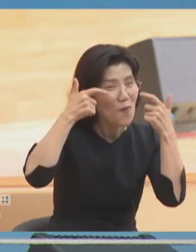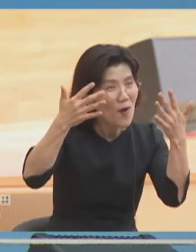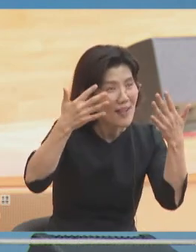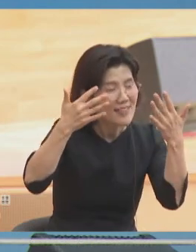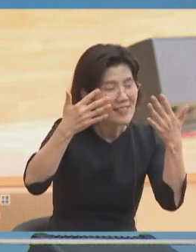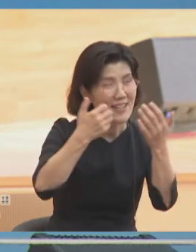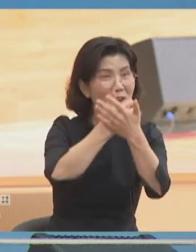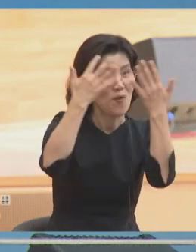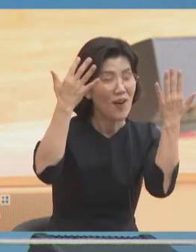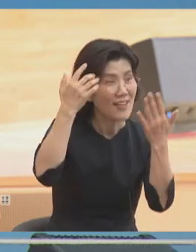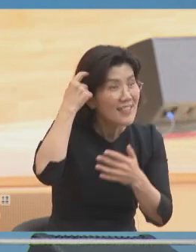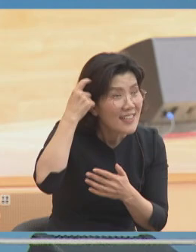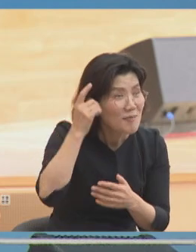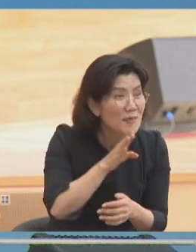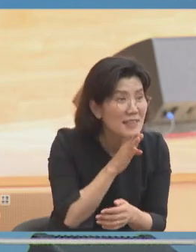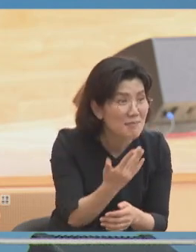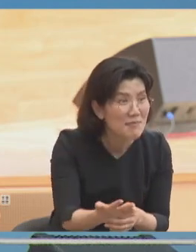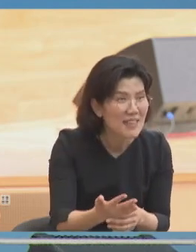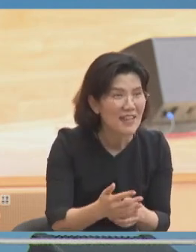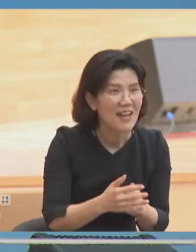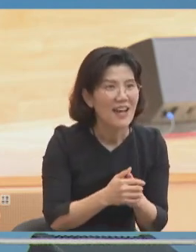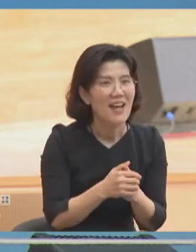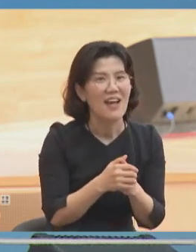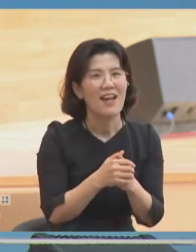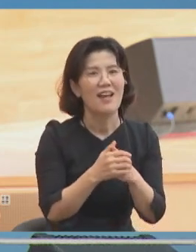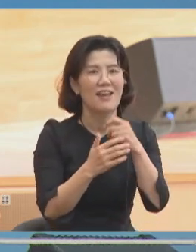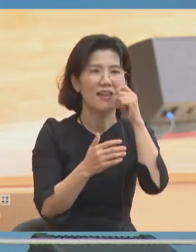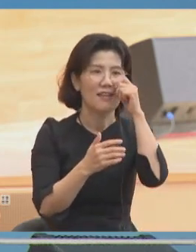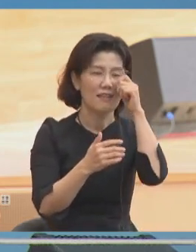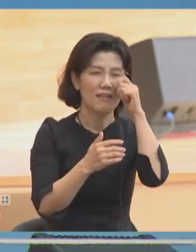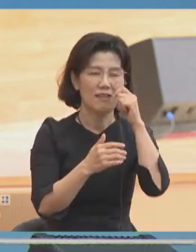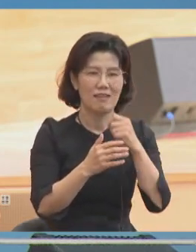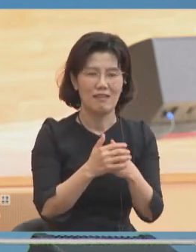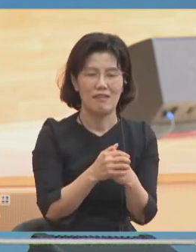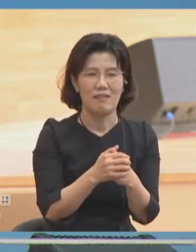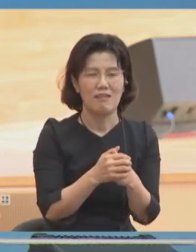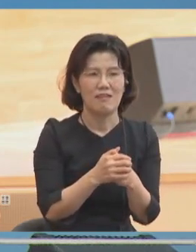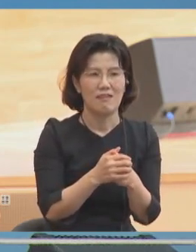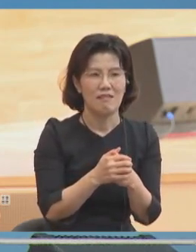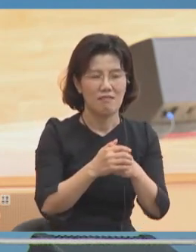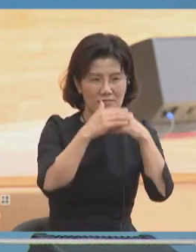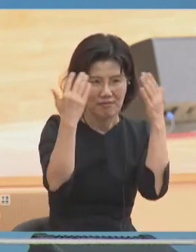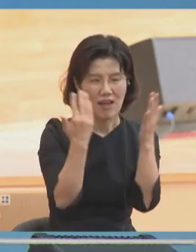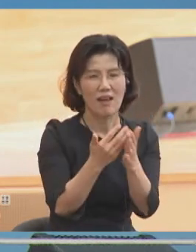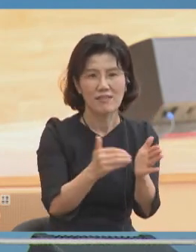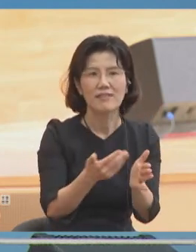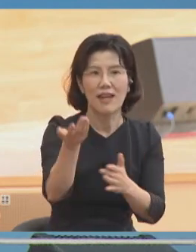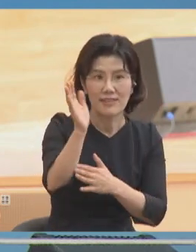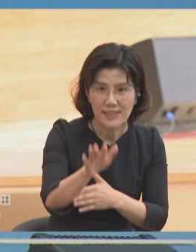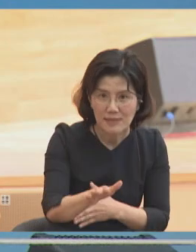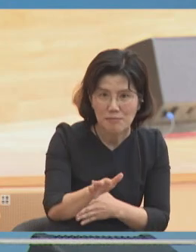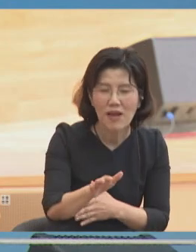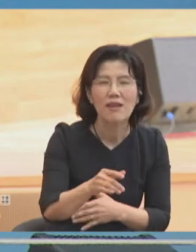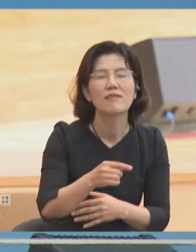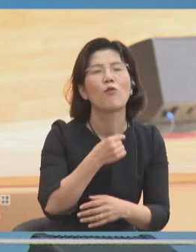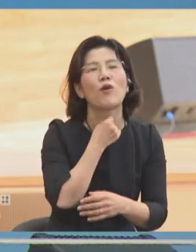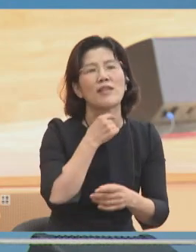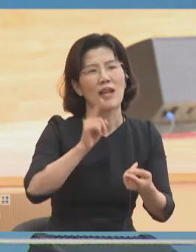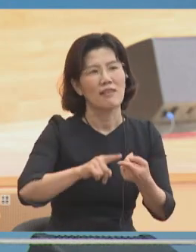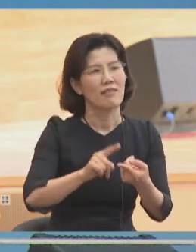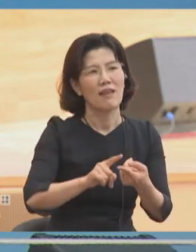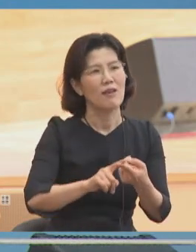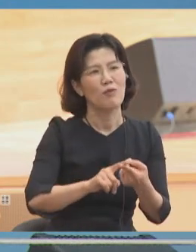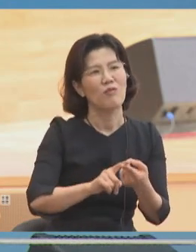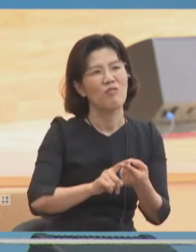스스로 권리도 축복도 받아내기 위해 모든 필요한 가정들을 다 끝냈습니다 여러분 그런데 그의 소망대로 삶은